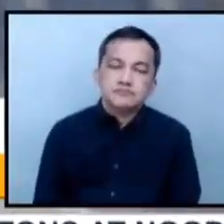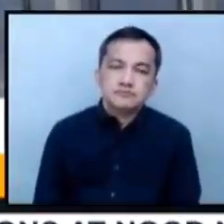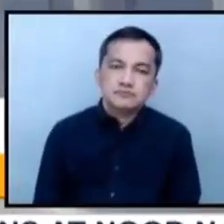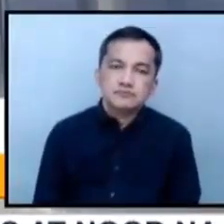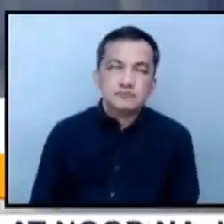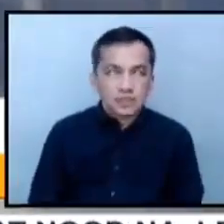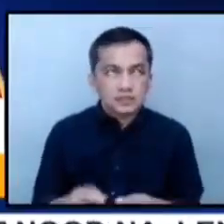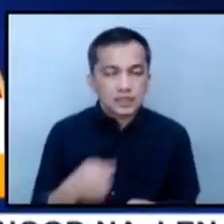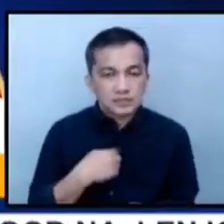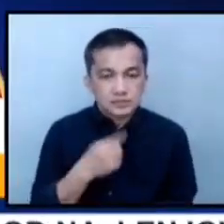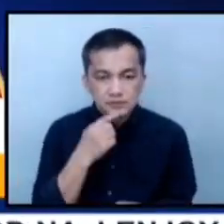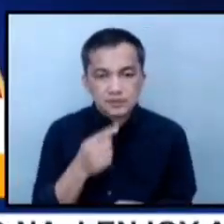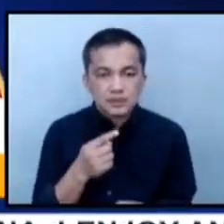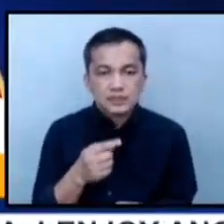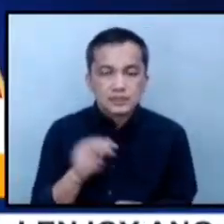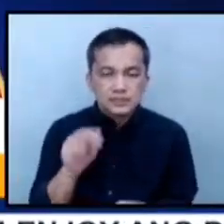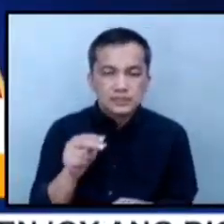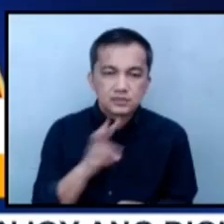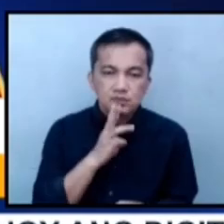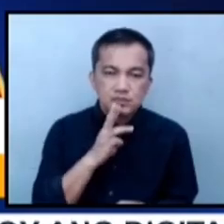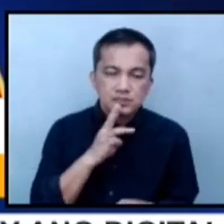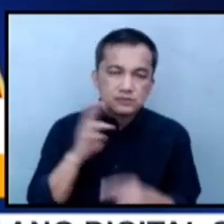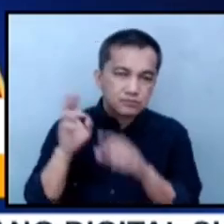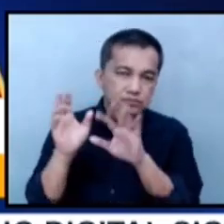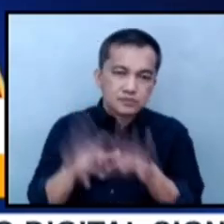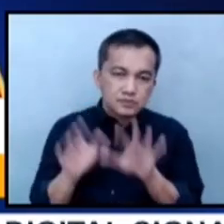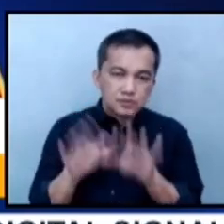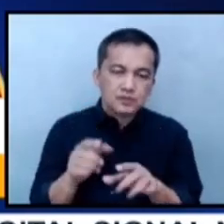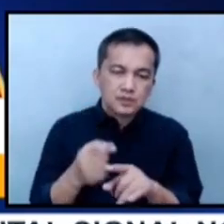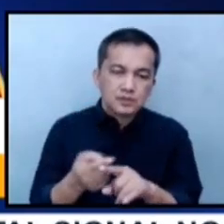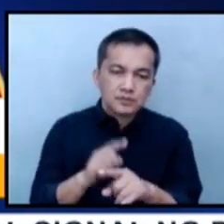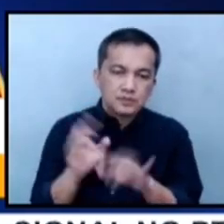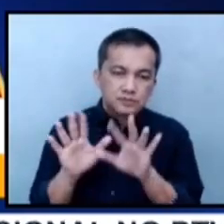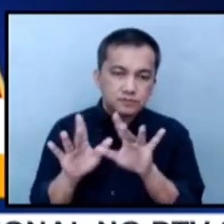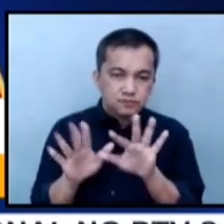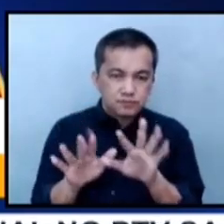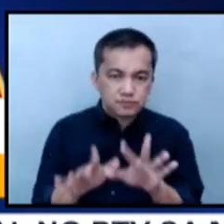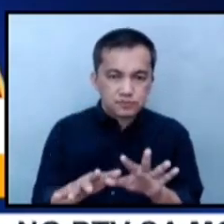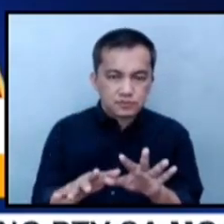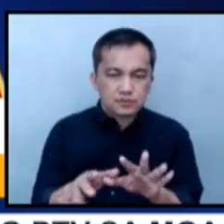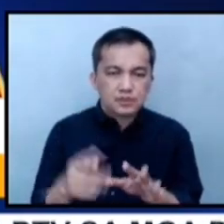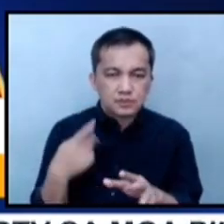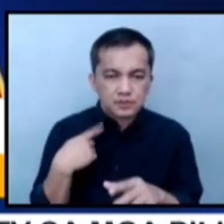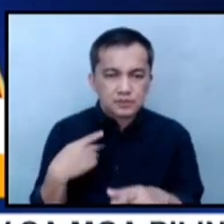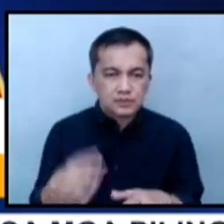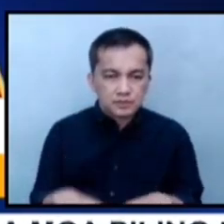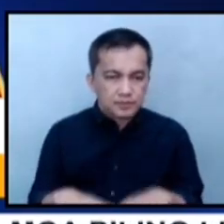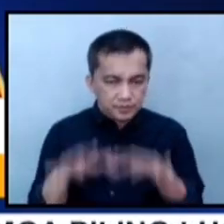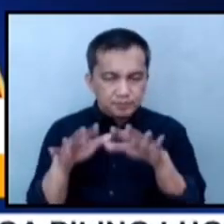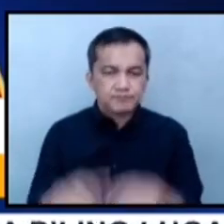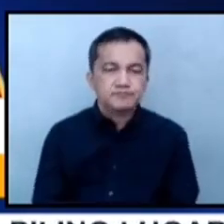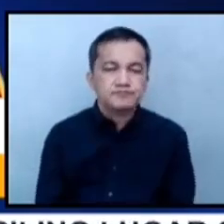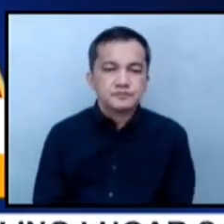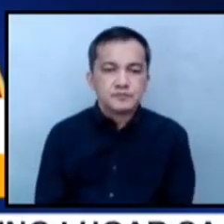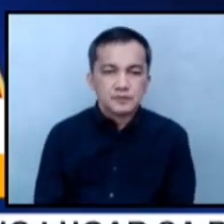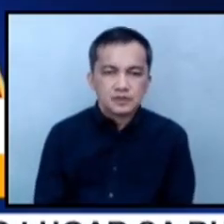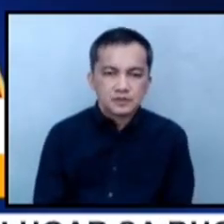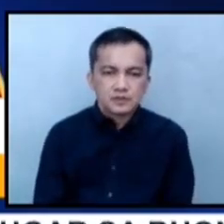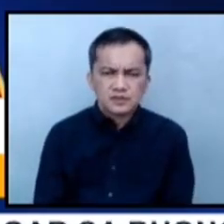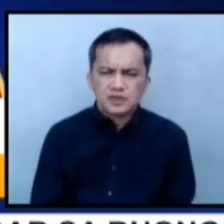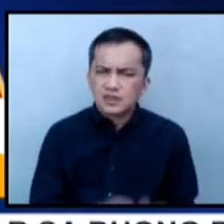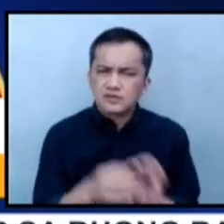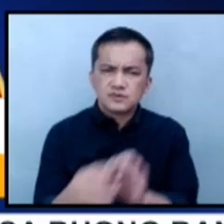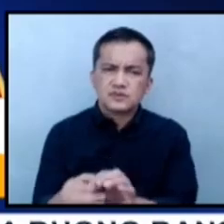tubig na Malakas ang buhos galing sa pag-ulan para magkaroon ng baha at anong kaugnayan nito sa climate